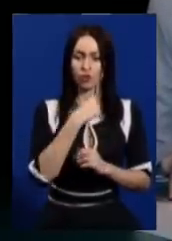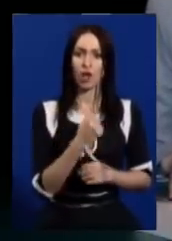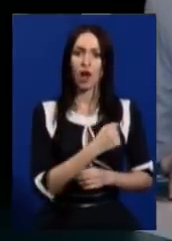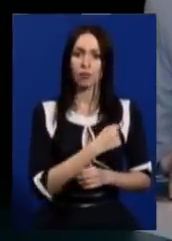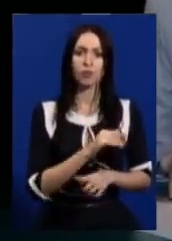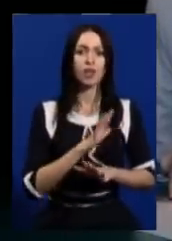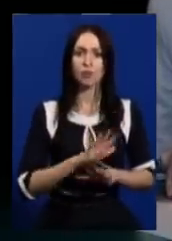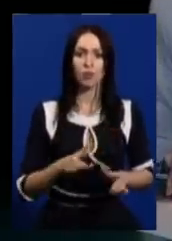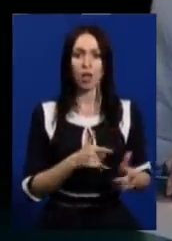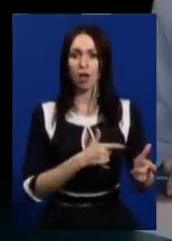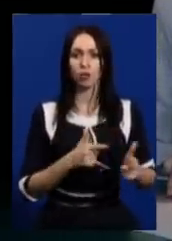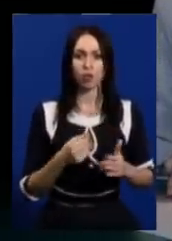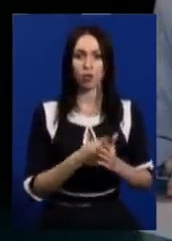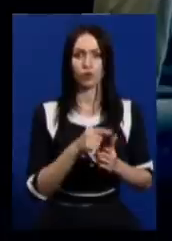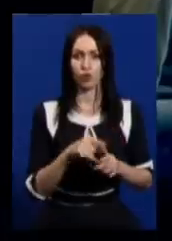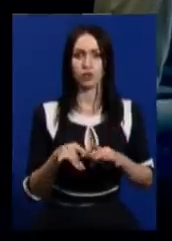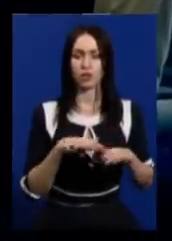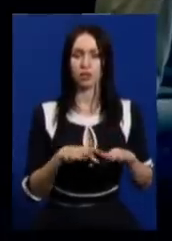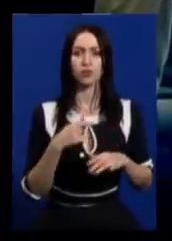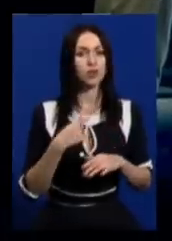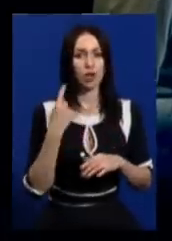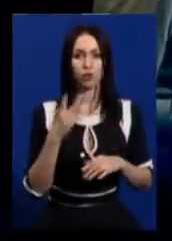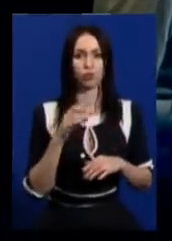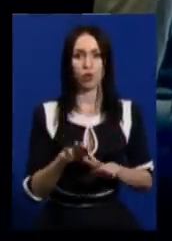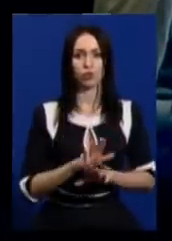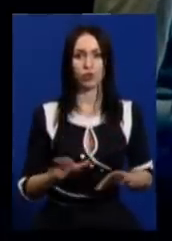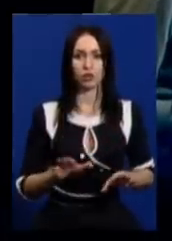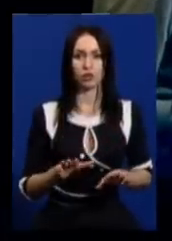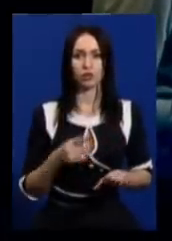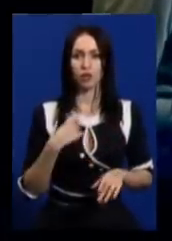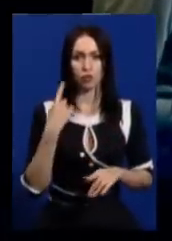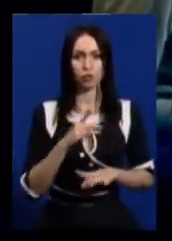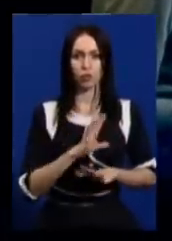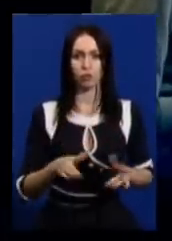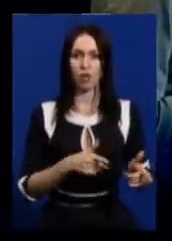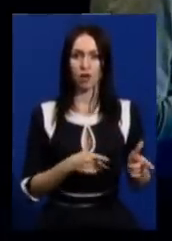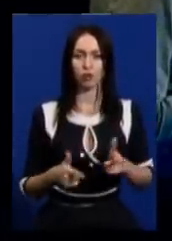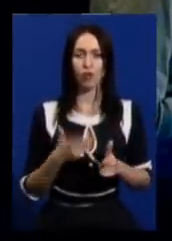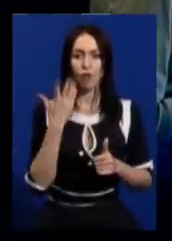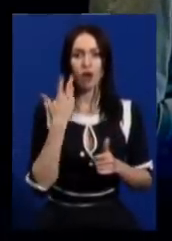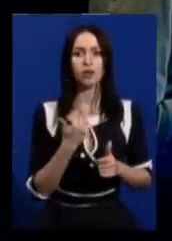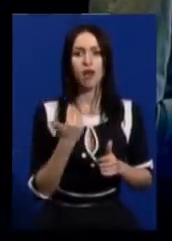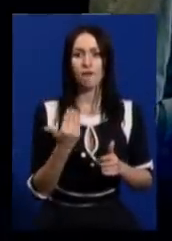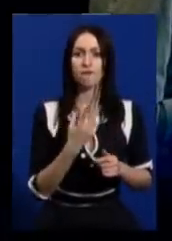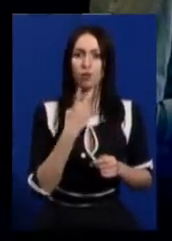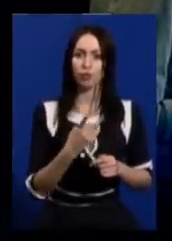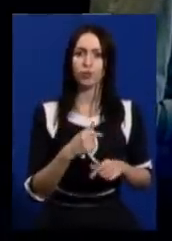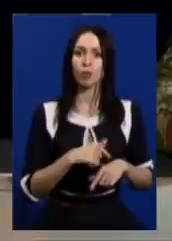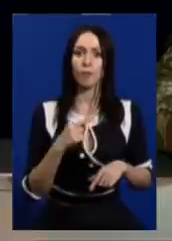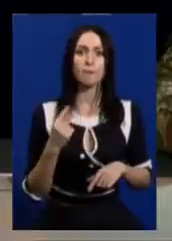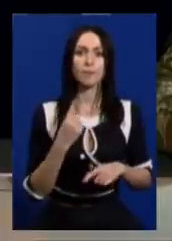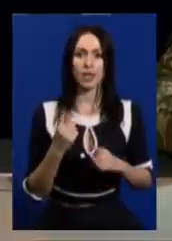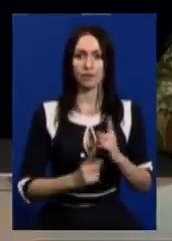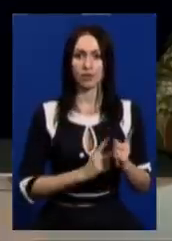не була готова до тих дій? Я думаю, що ні. Ну, ваша думка. Я думаю, що не була готова. Коли ви побачили і відчули перші зміни,